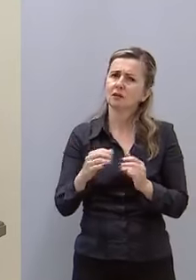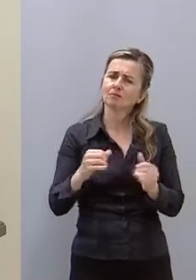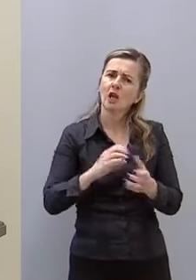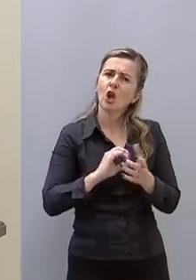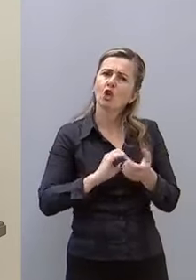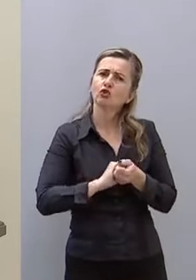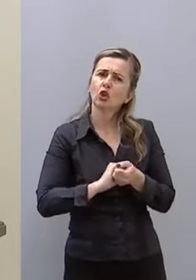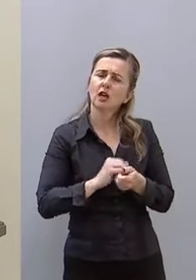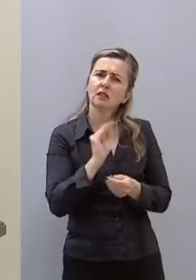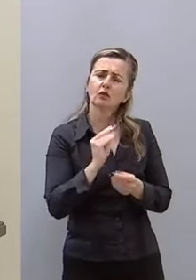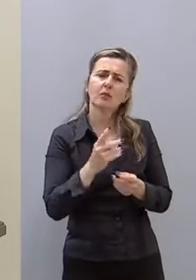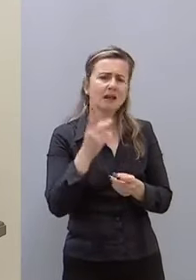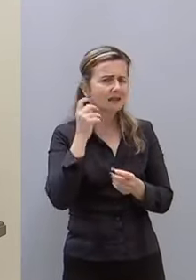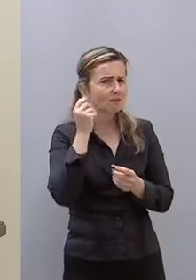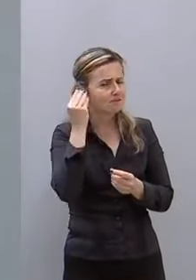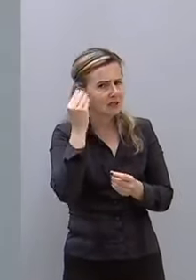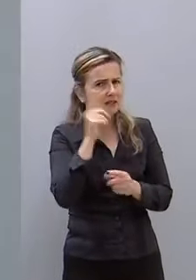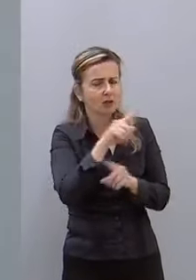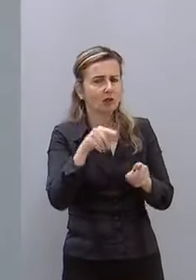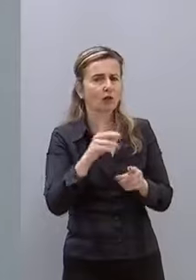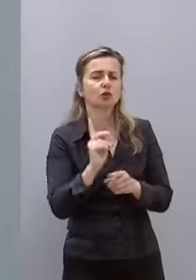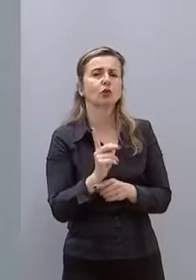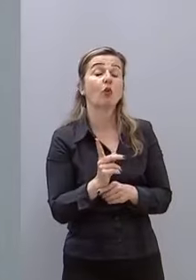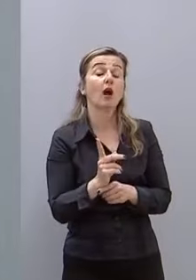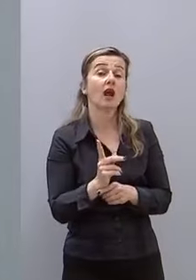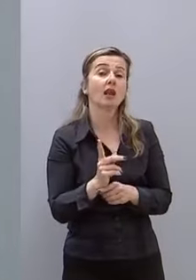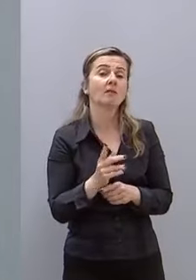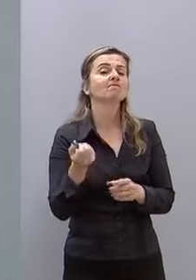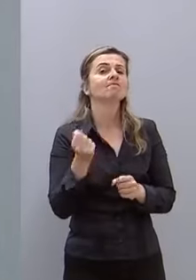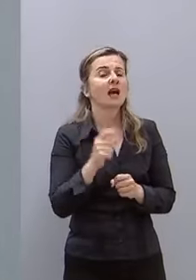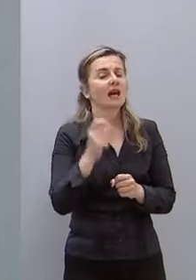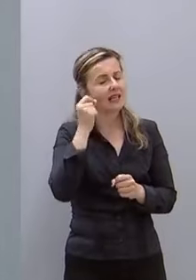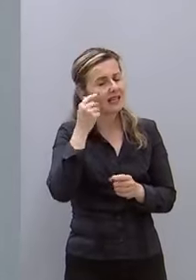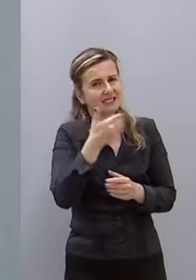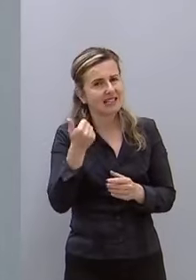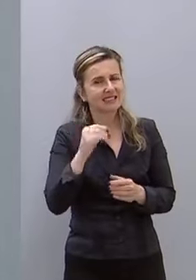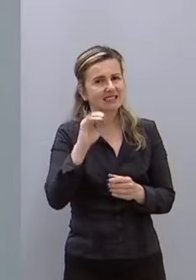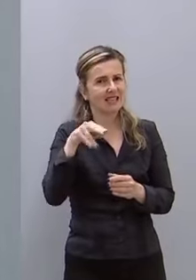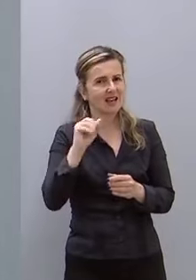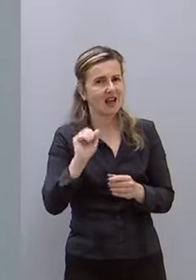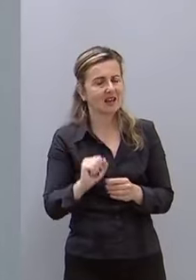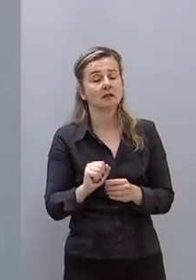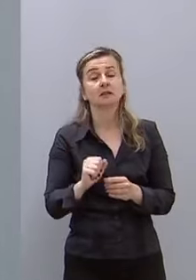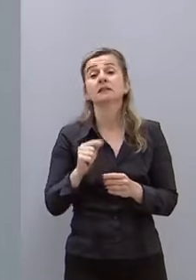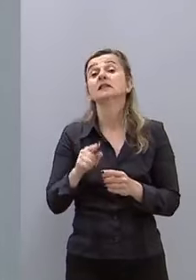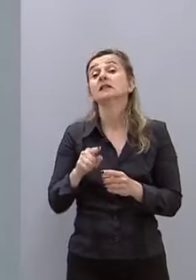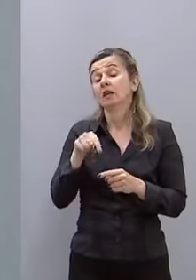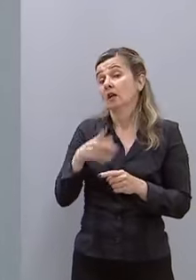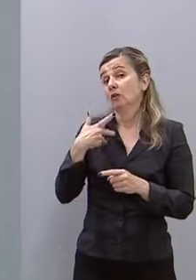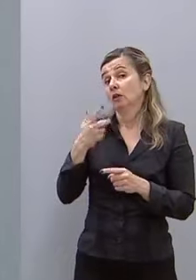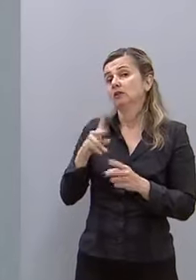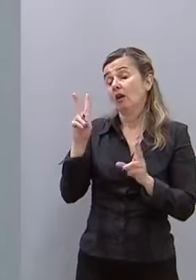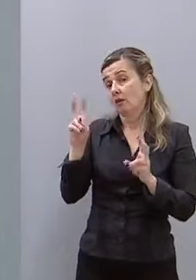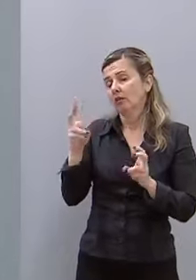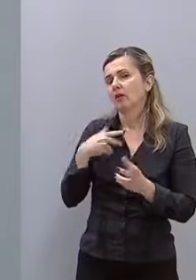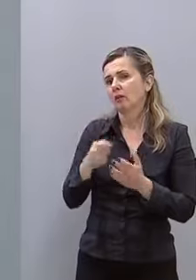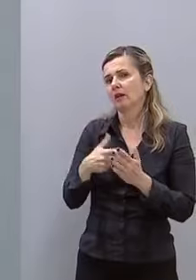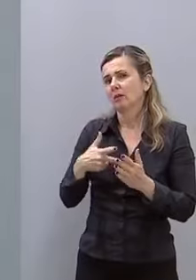anche senza inail e questo è un tema perché come avevamo detto a suo tempo noi una nostra legge